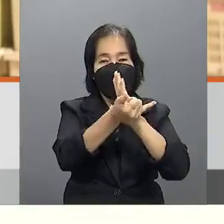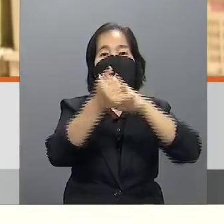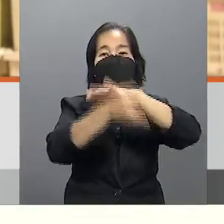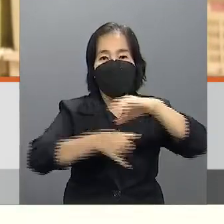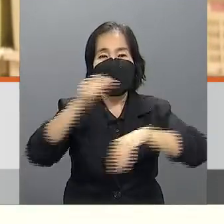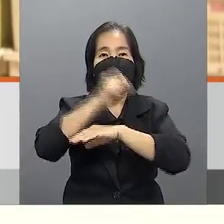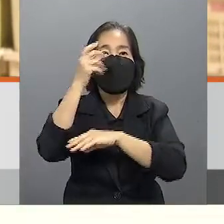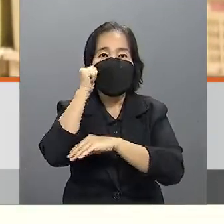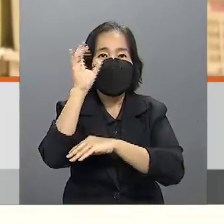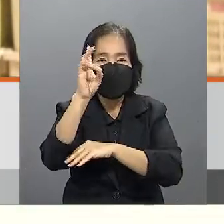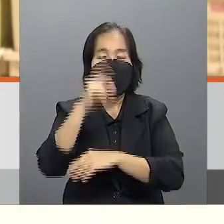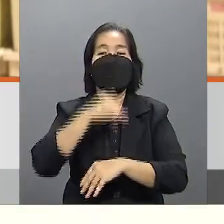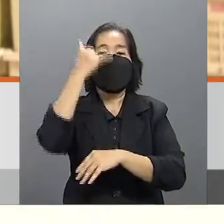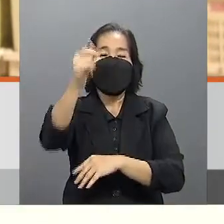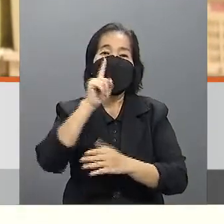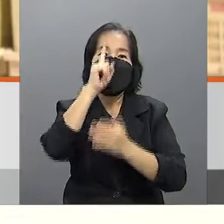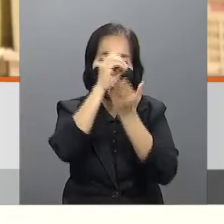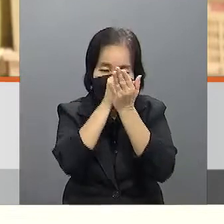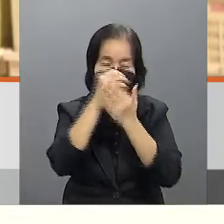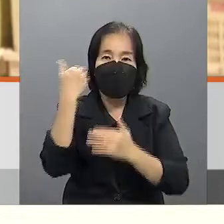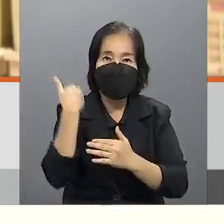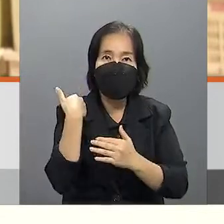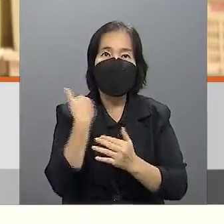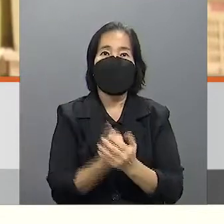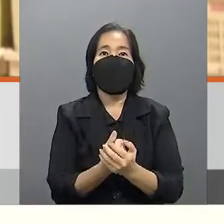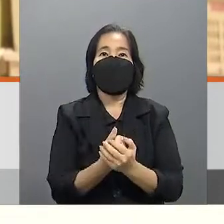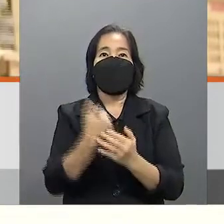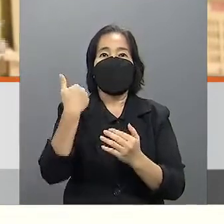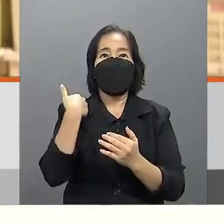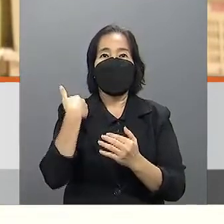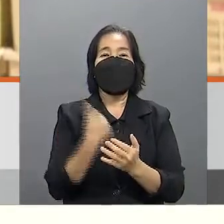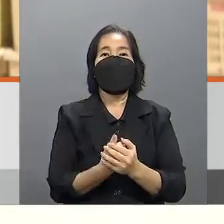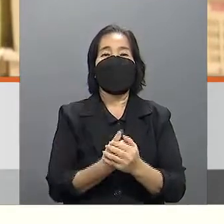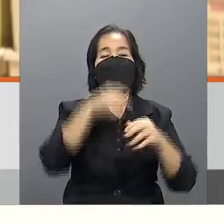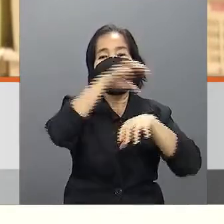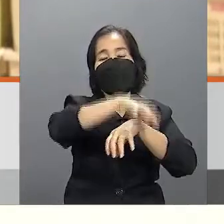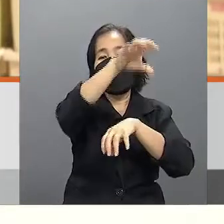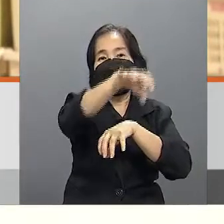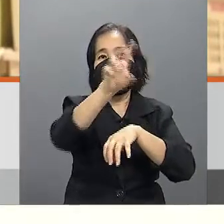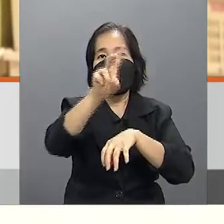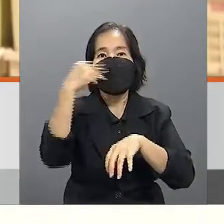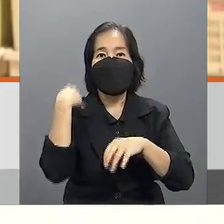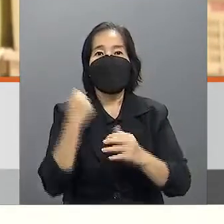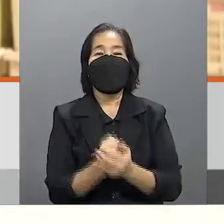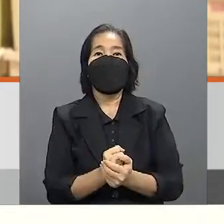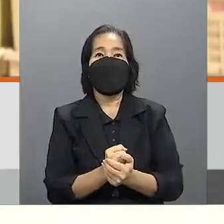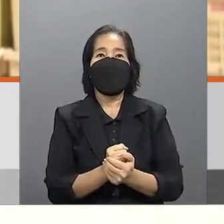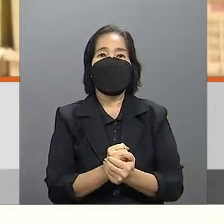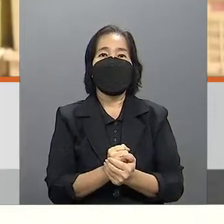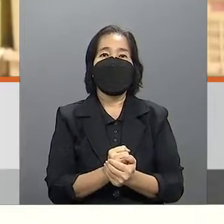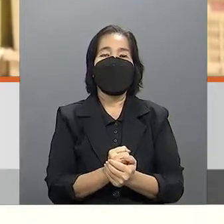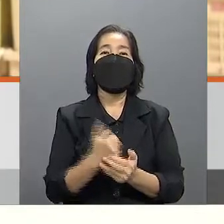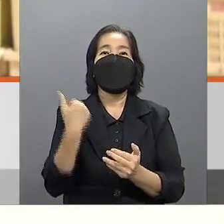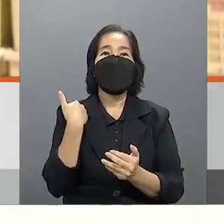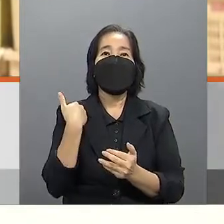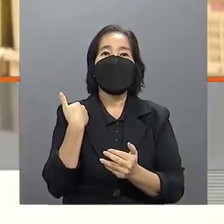อที่ลงก็มี2ลงที่ในหมองลงแล้วก็พาคนงานไปกักไปตรวจว่าห